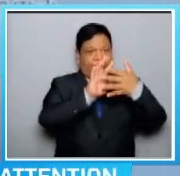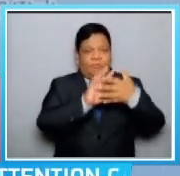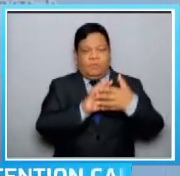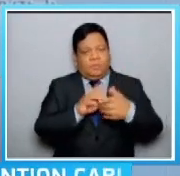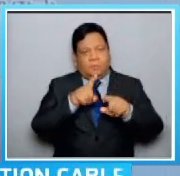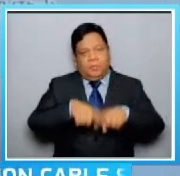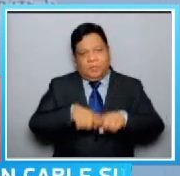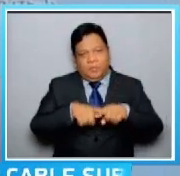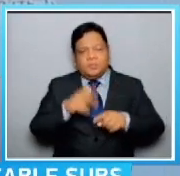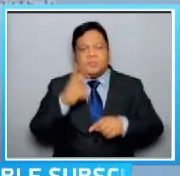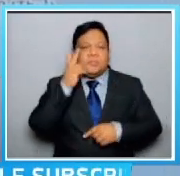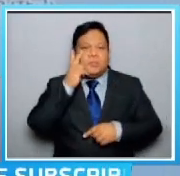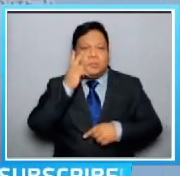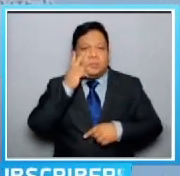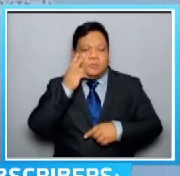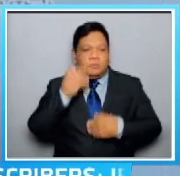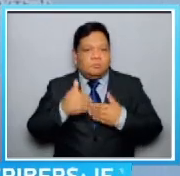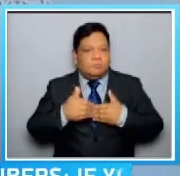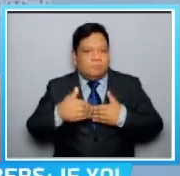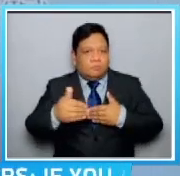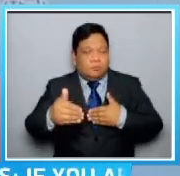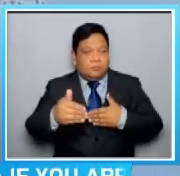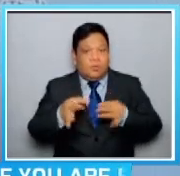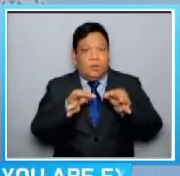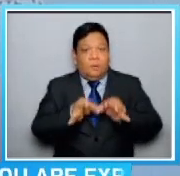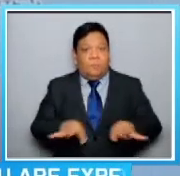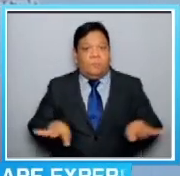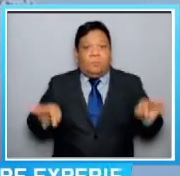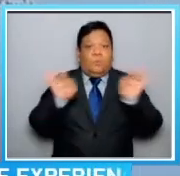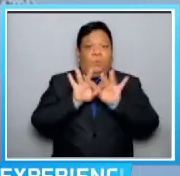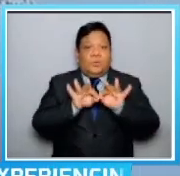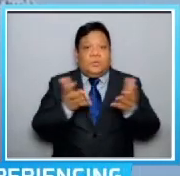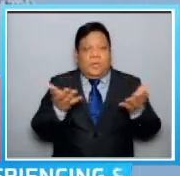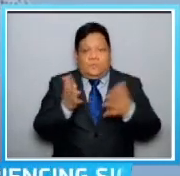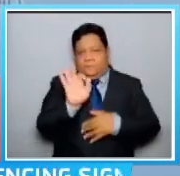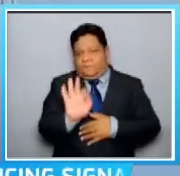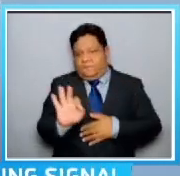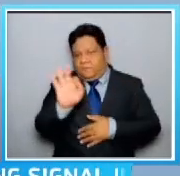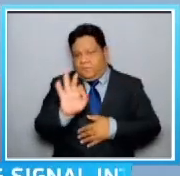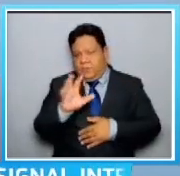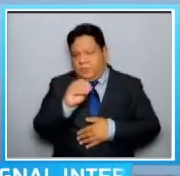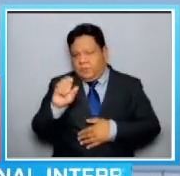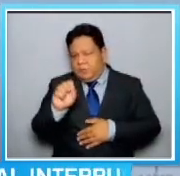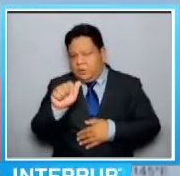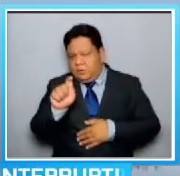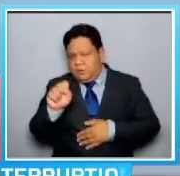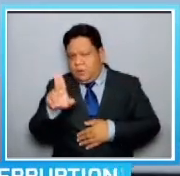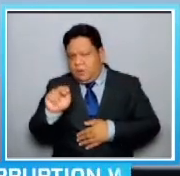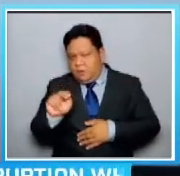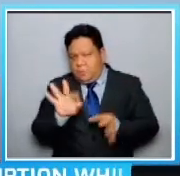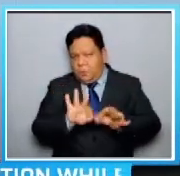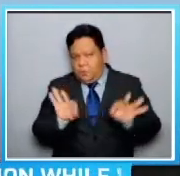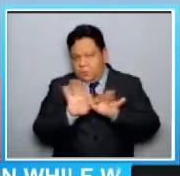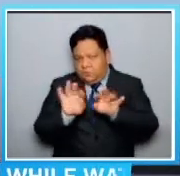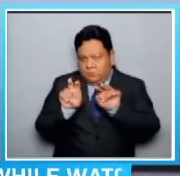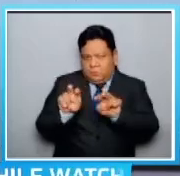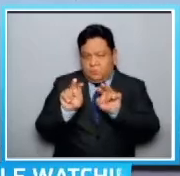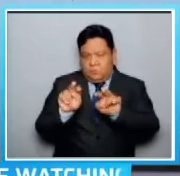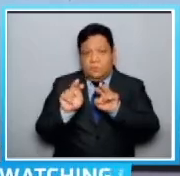nito in nakaminate. So ang crucial date natin is on Friday and weekend dahil titignan din natin kapag nandito ang